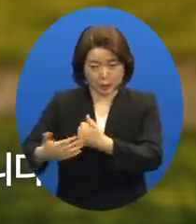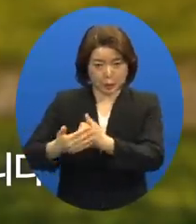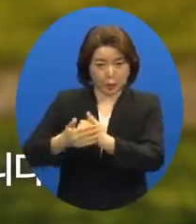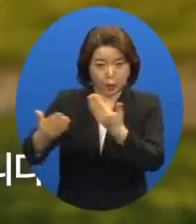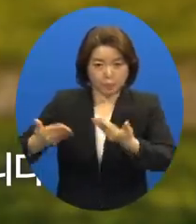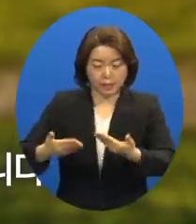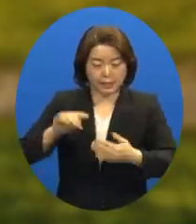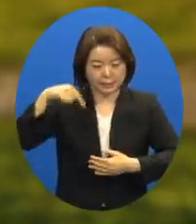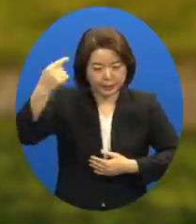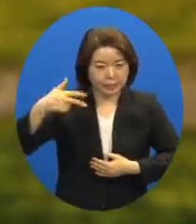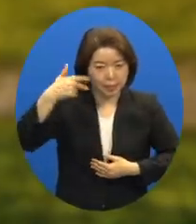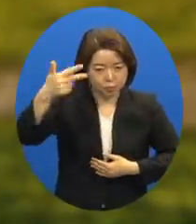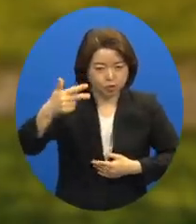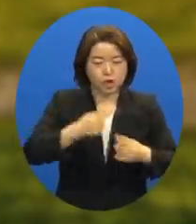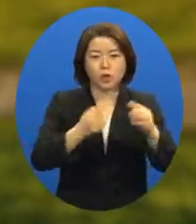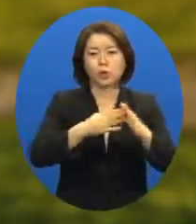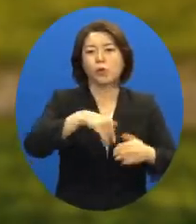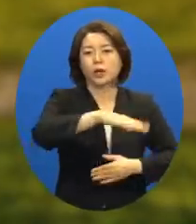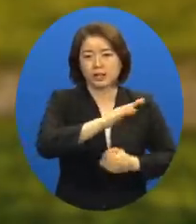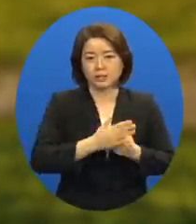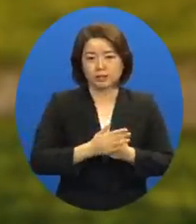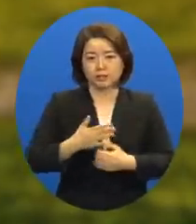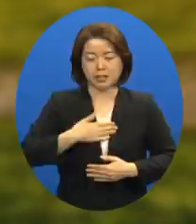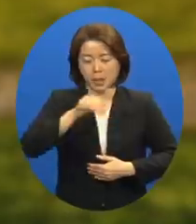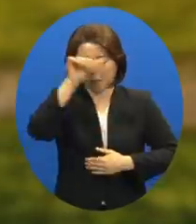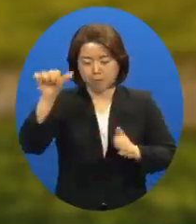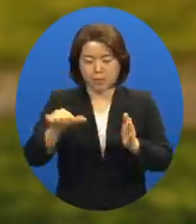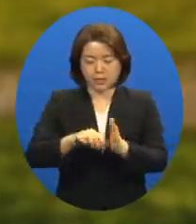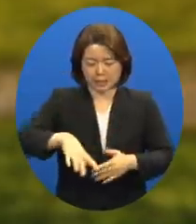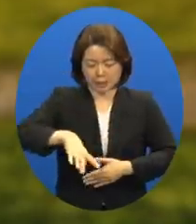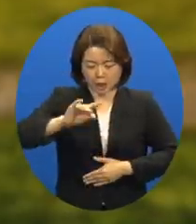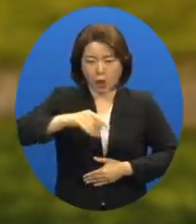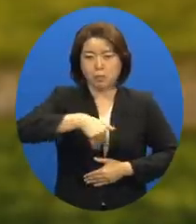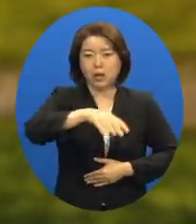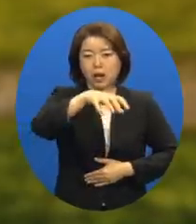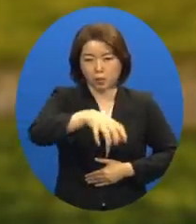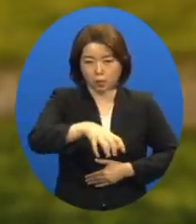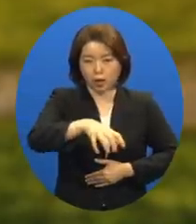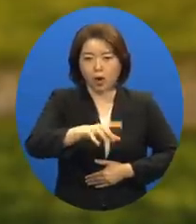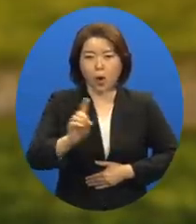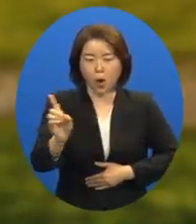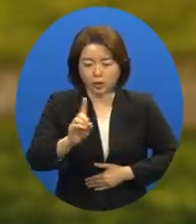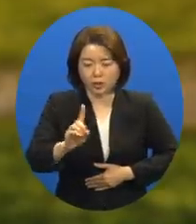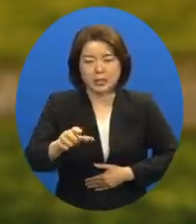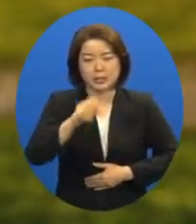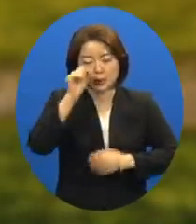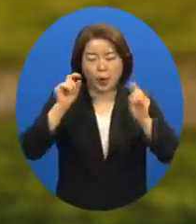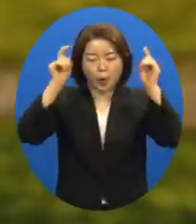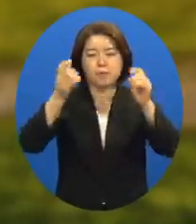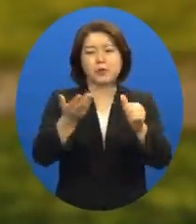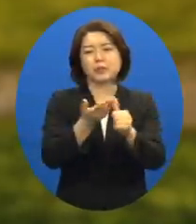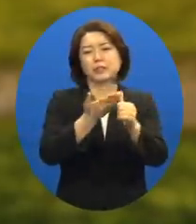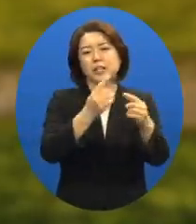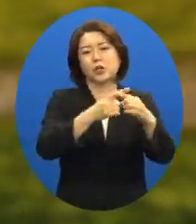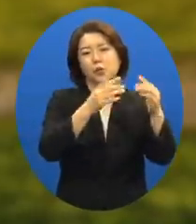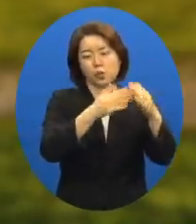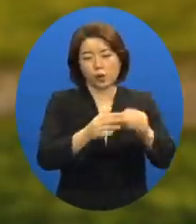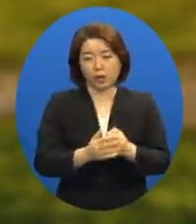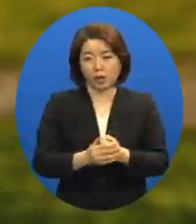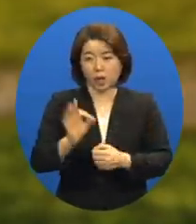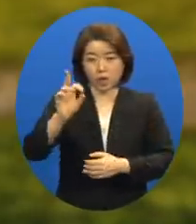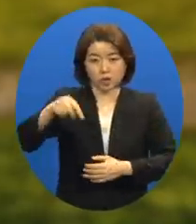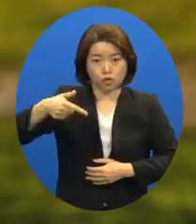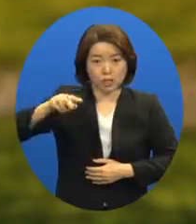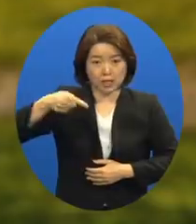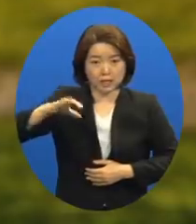나갔습니다. 제 평생 처음 나간 교회, 그곳이 선한 목자 교회입니다. 유기선 목사님의 설교를